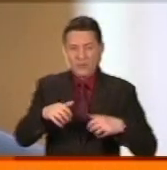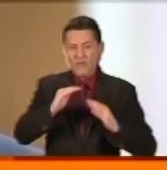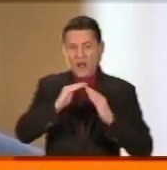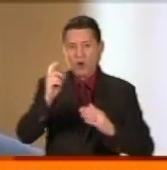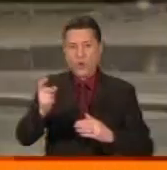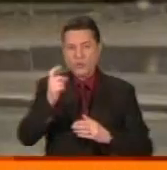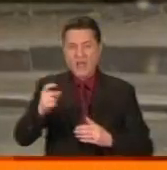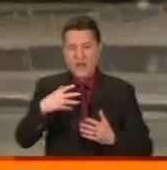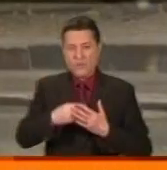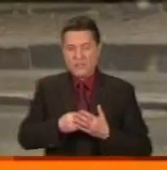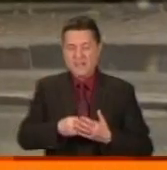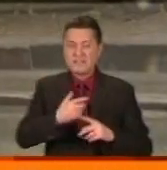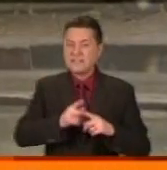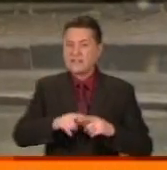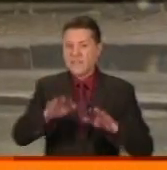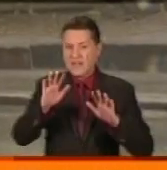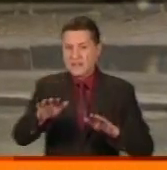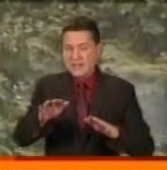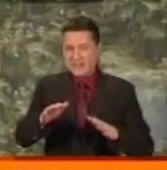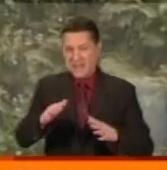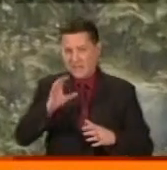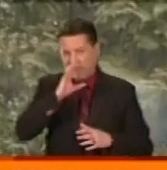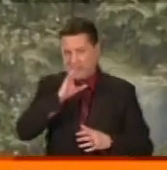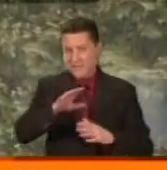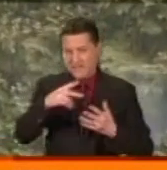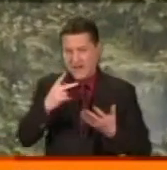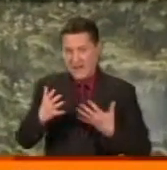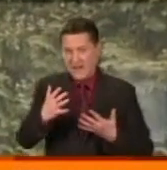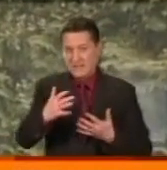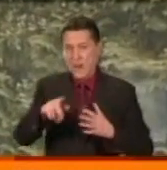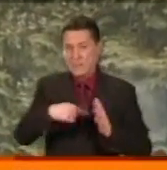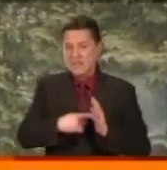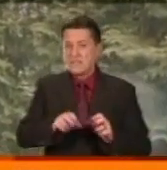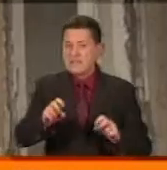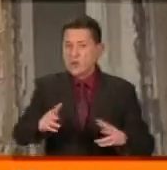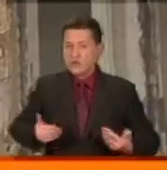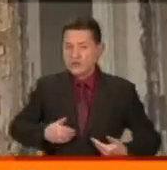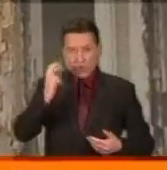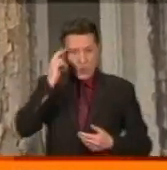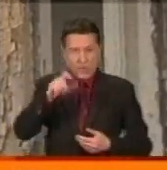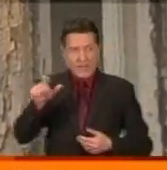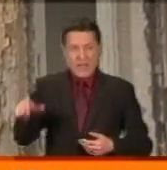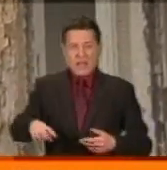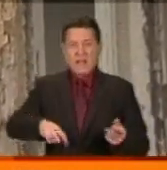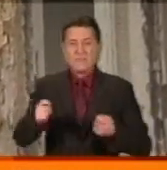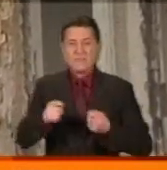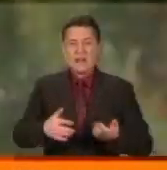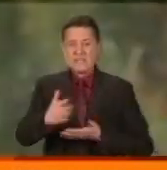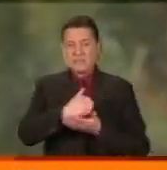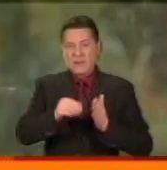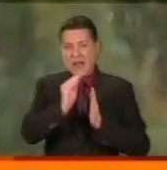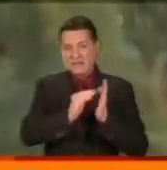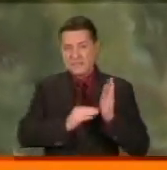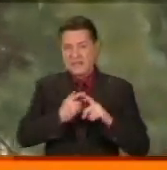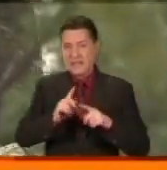власність бо це не тільки поганий вигляд міста ще й загроза життю киян тож адміністрацію починає збирати список